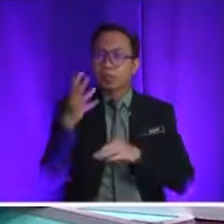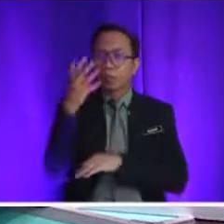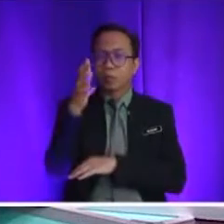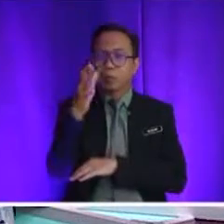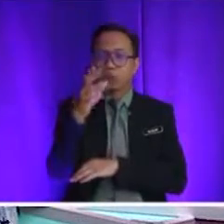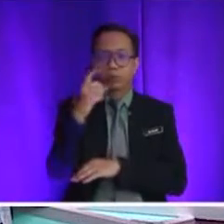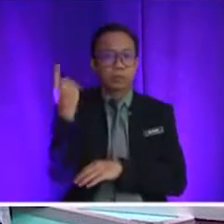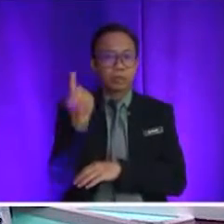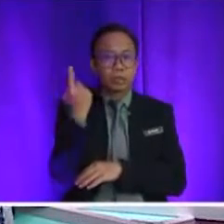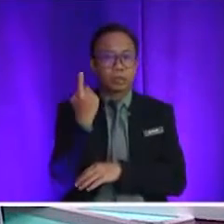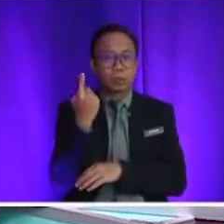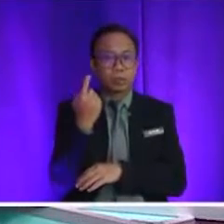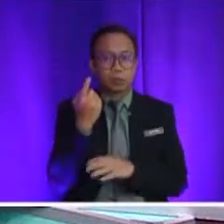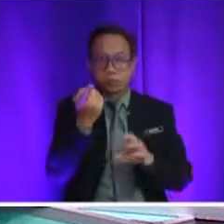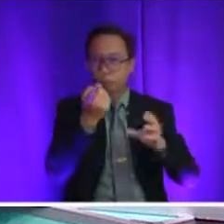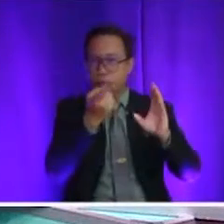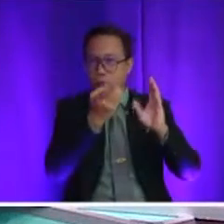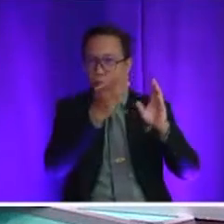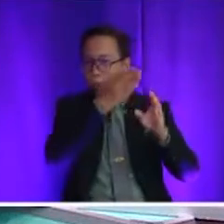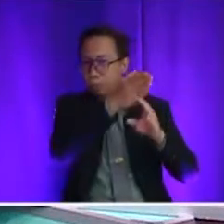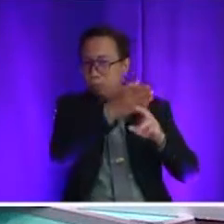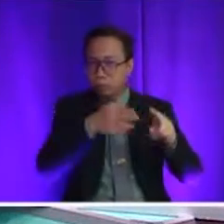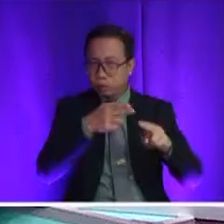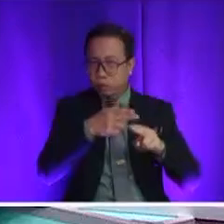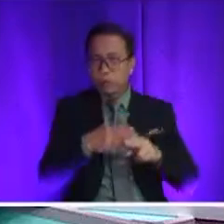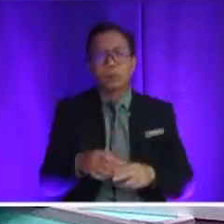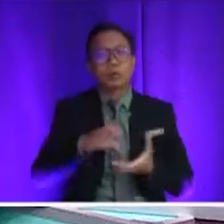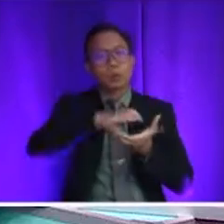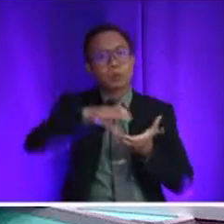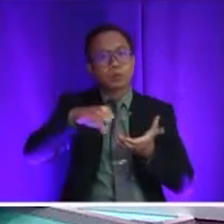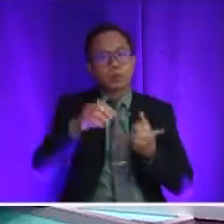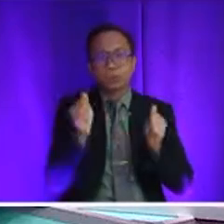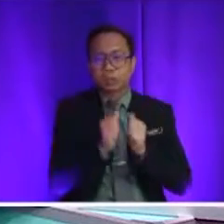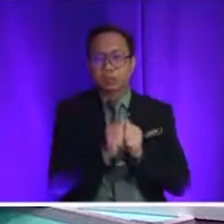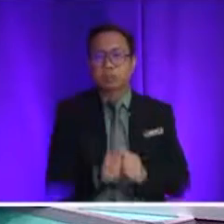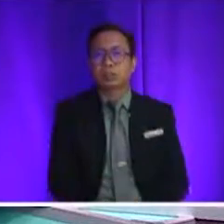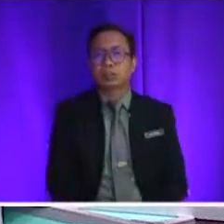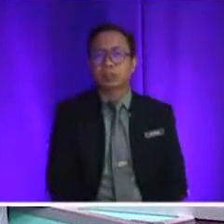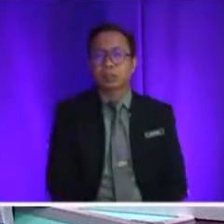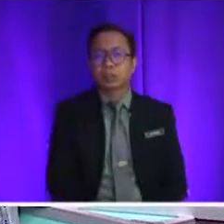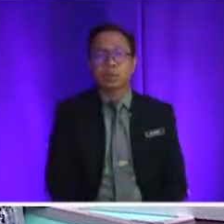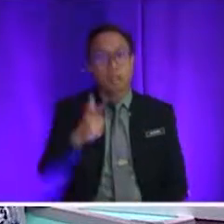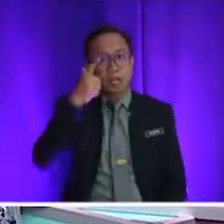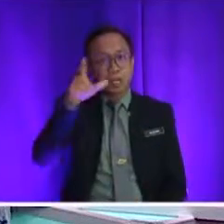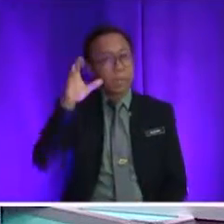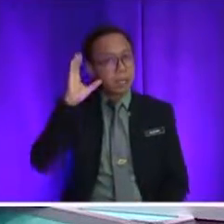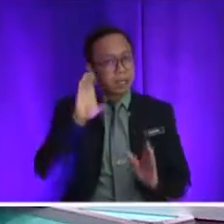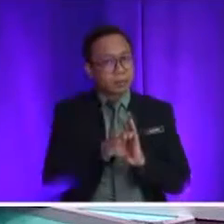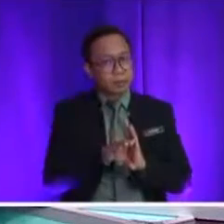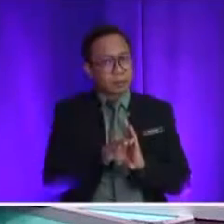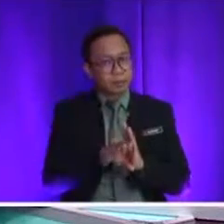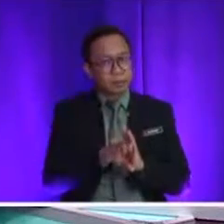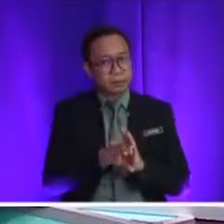kita selalu attack Kini satu untuk keluarga susu getahnya tapi mereka rusakkan dengan dan kita lihat gambar mereka